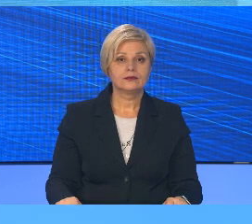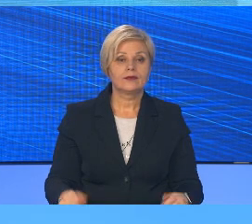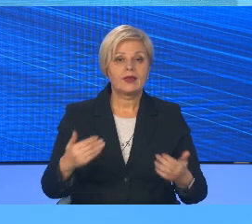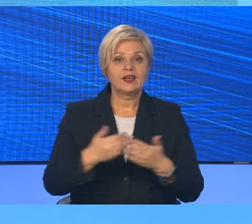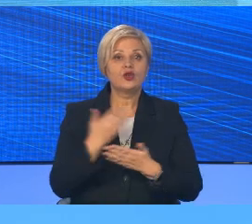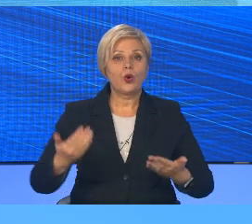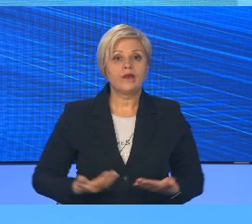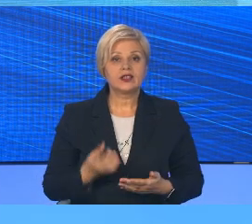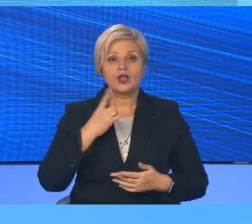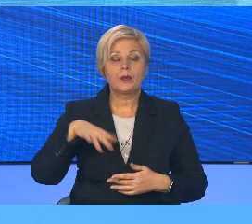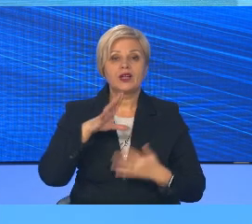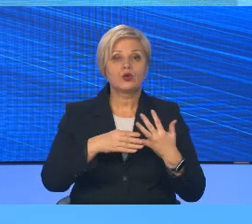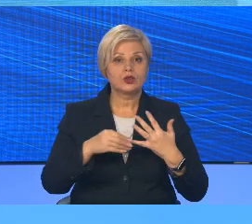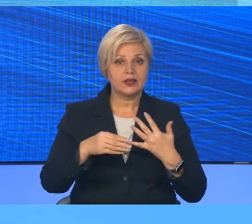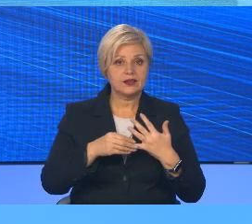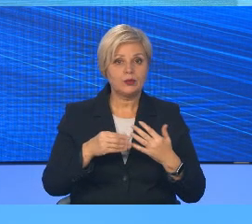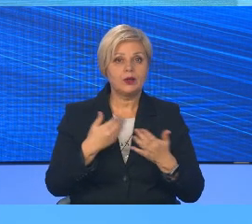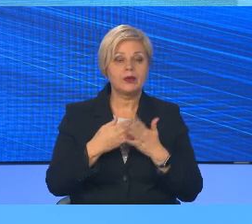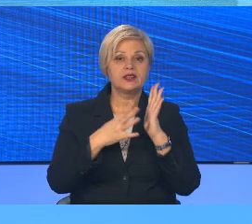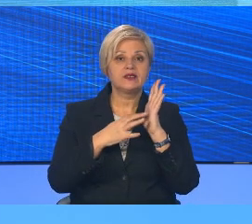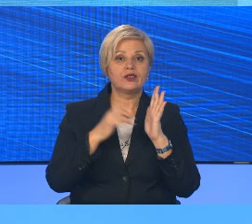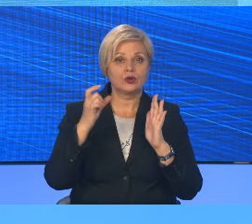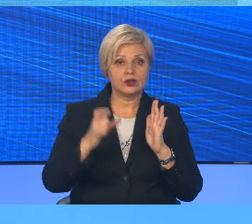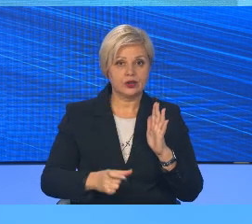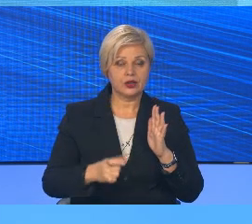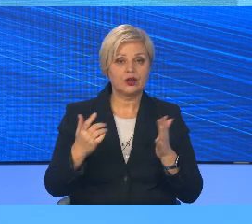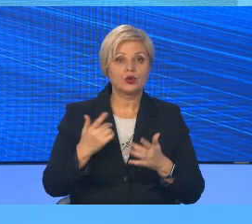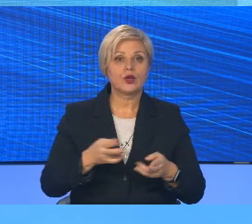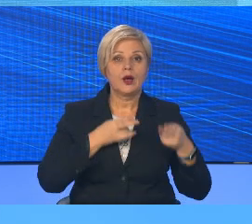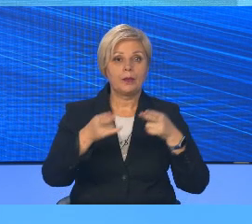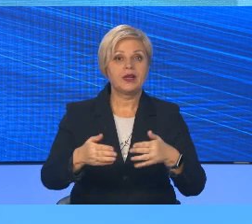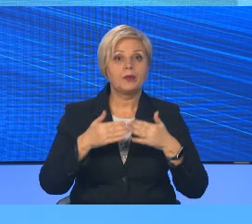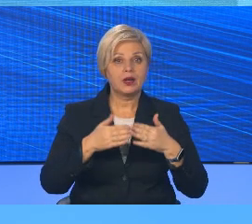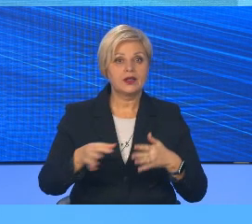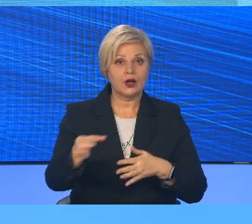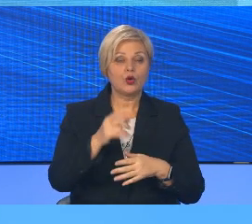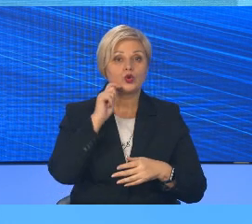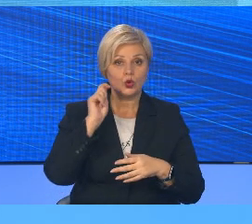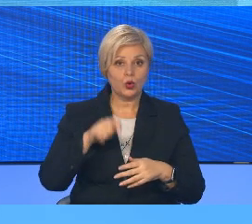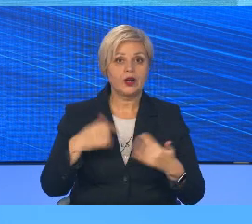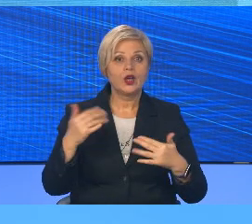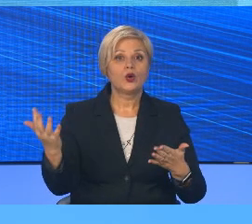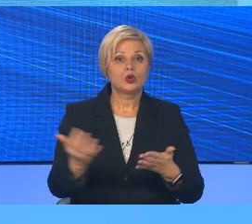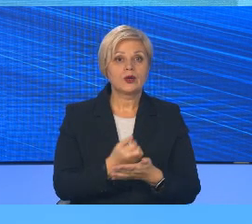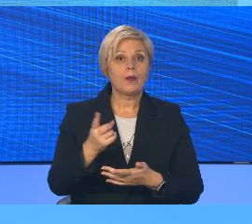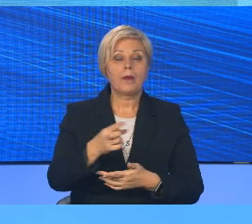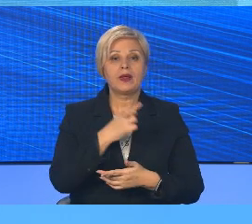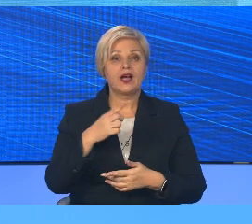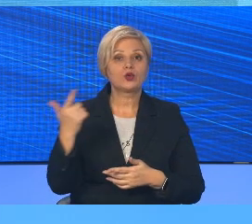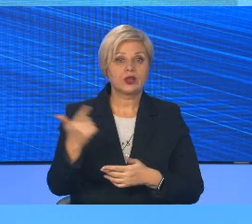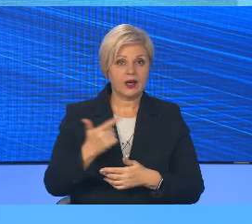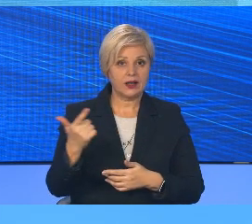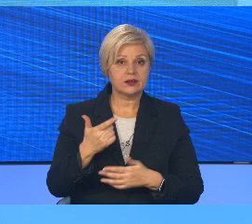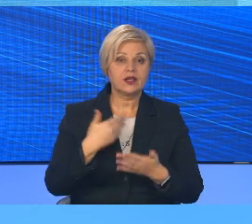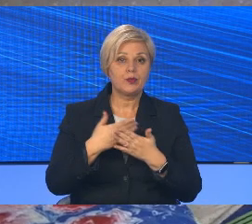Новое житё на белорусской земле. Каля 900 человек, якія сёлета прибыли на Гомельщину из Украины, уже отримали белорусское громадянство